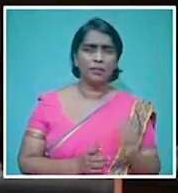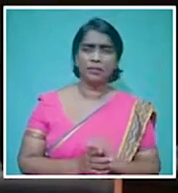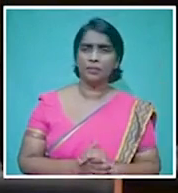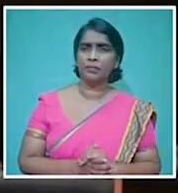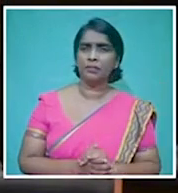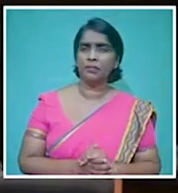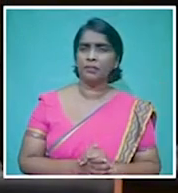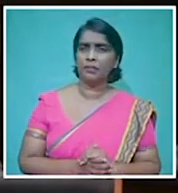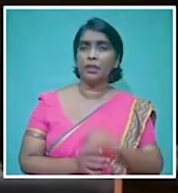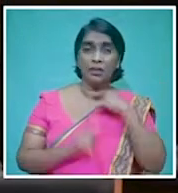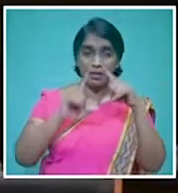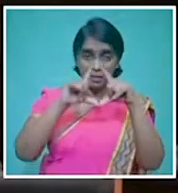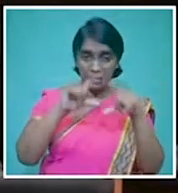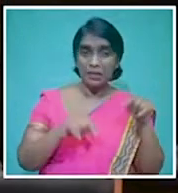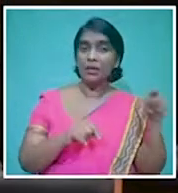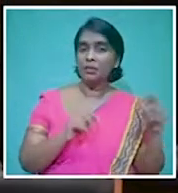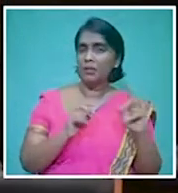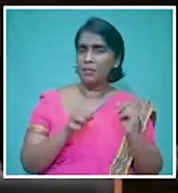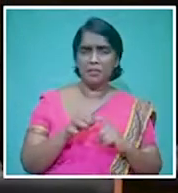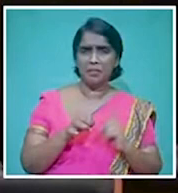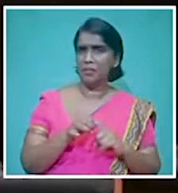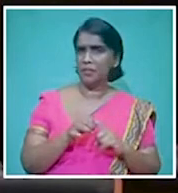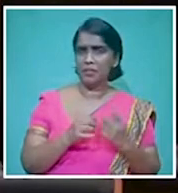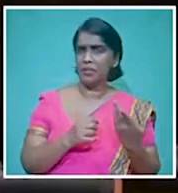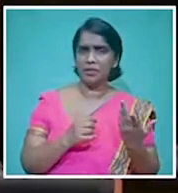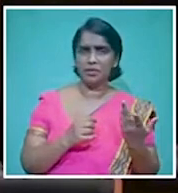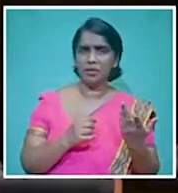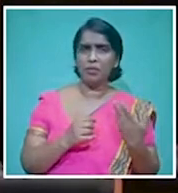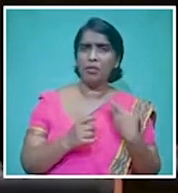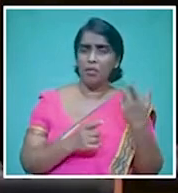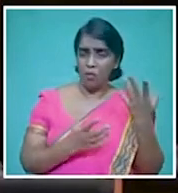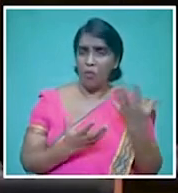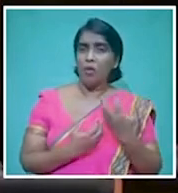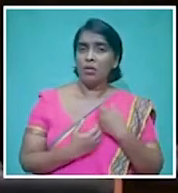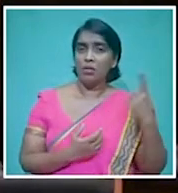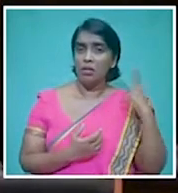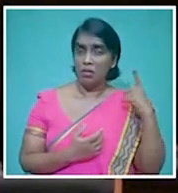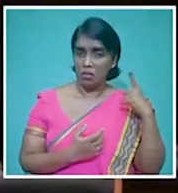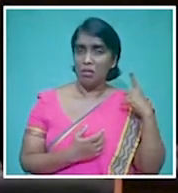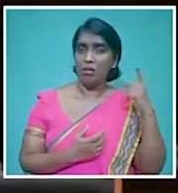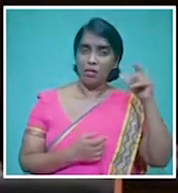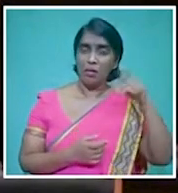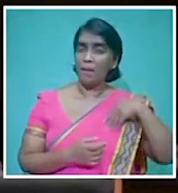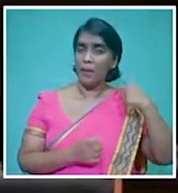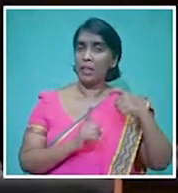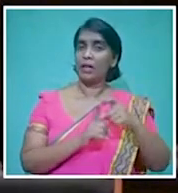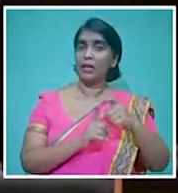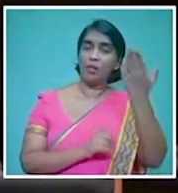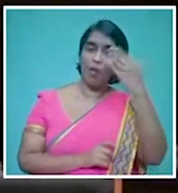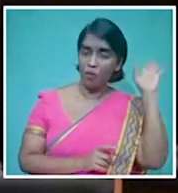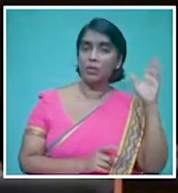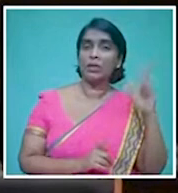ඒ කියන්නේ සිරසට ප්‍රශ්නයක් තිබුණේ නැහැ. මම උමනාවක් තිබුණා මගේ ආරක්ෂා ප්‍රධාන අධ්‍යක්ෂතුමත් ඉවත්